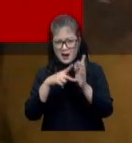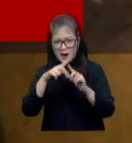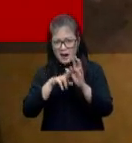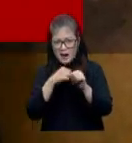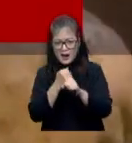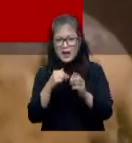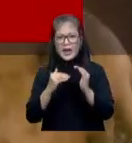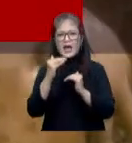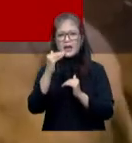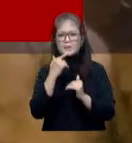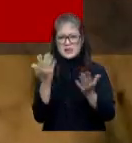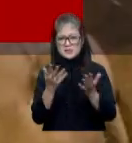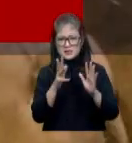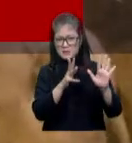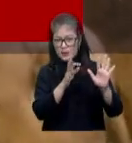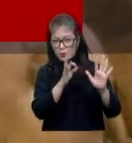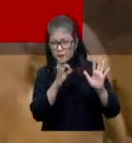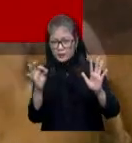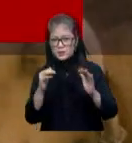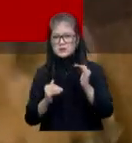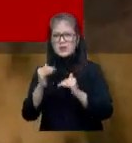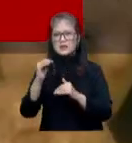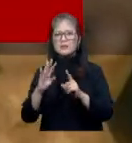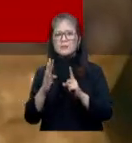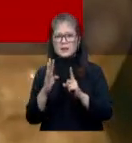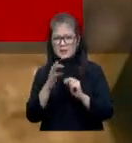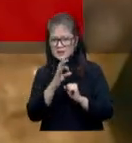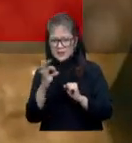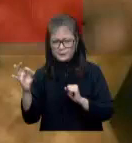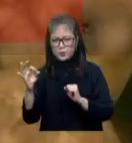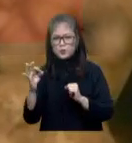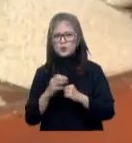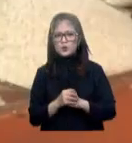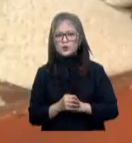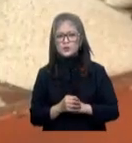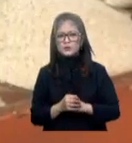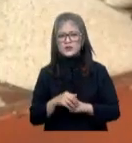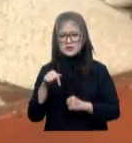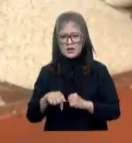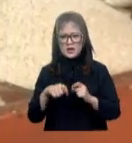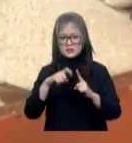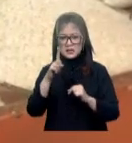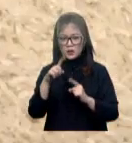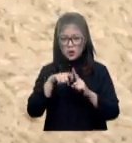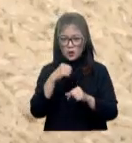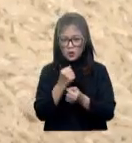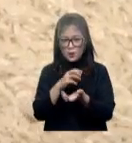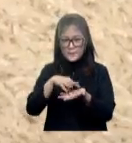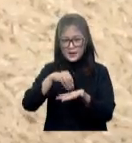harga Rp9.000 kini naik menjadi Rp14.000 per kilogramnya. Dan untuk harga beras ini